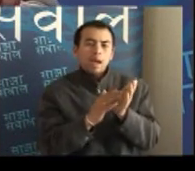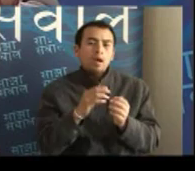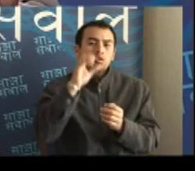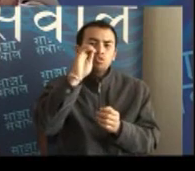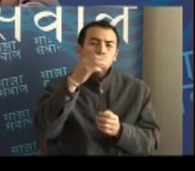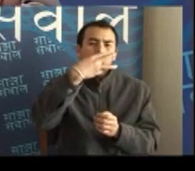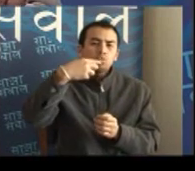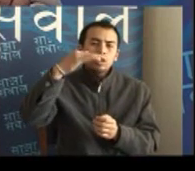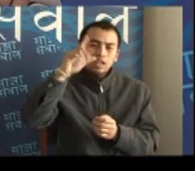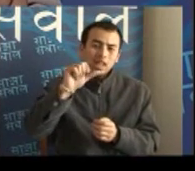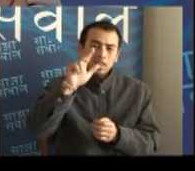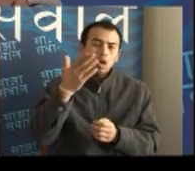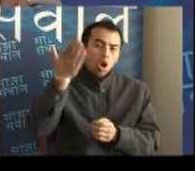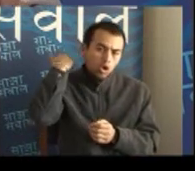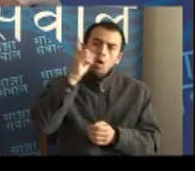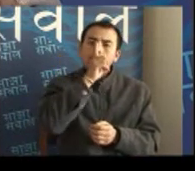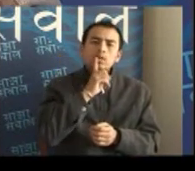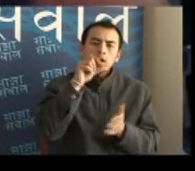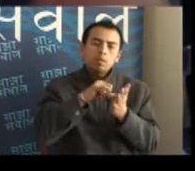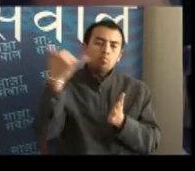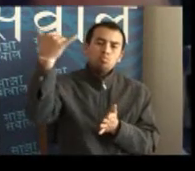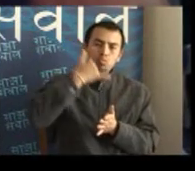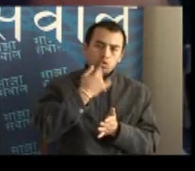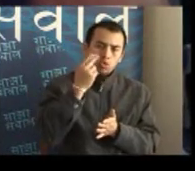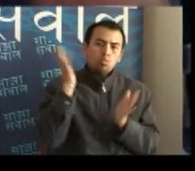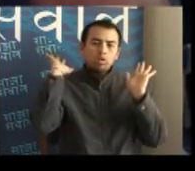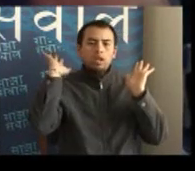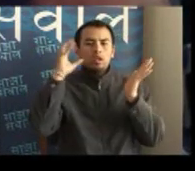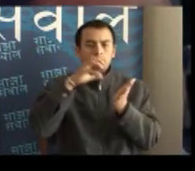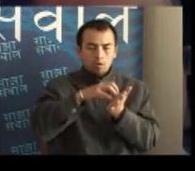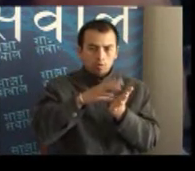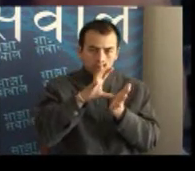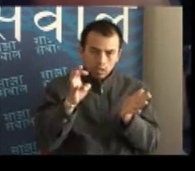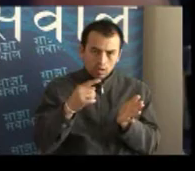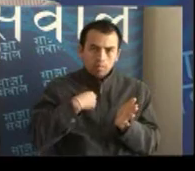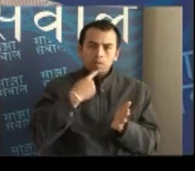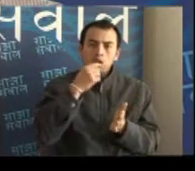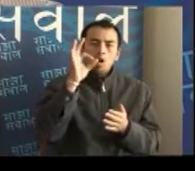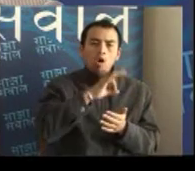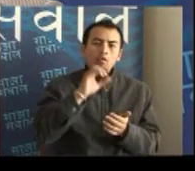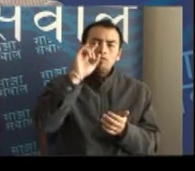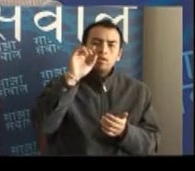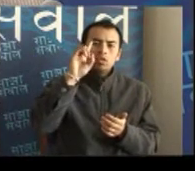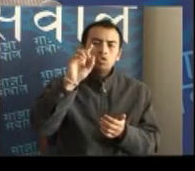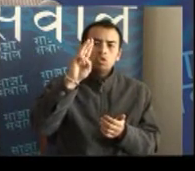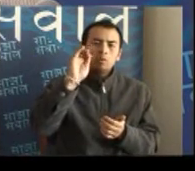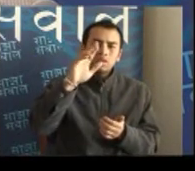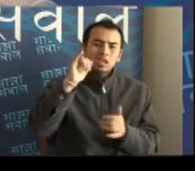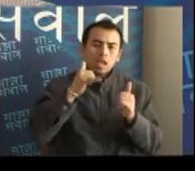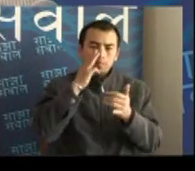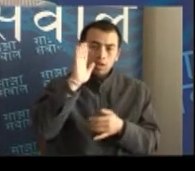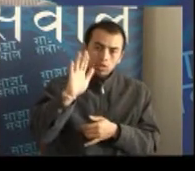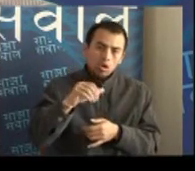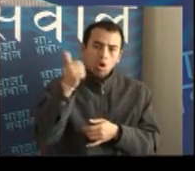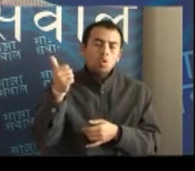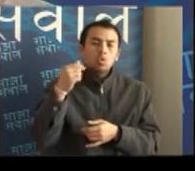उहाँले मलाई अघिल्लो वर्ष गत वर्ष एकपटक फोन गर्नुभयो बुढा निलकण्ठबाट, अनि मैले भने मेरो अफिस झम्सीखेलमा छ र मैले अरू जसरी आँखा